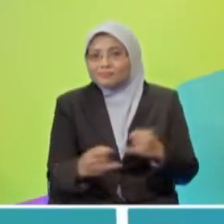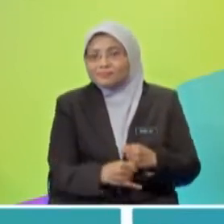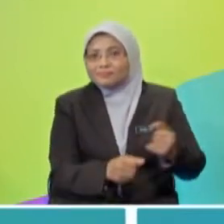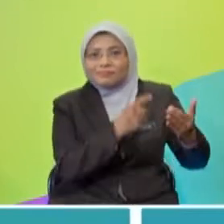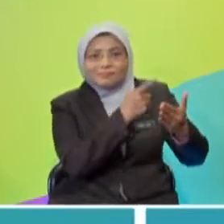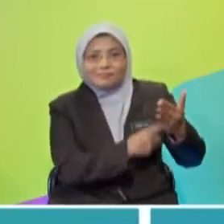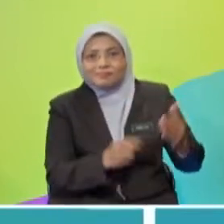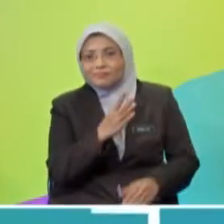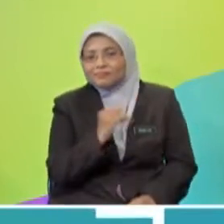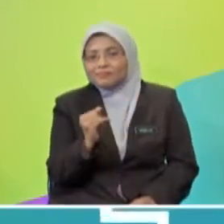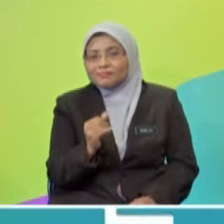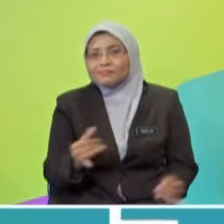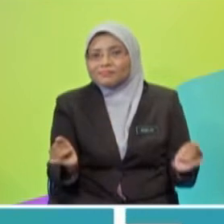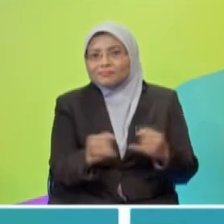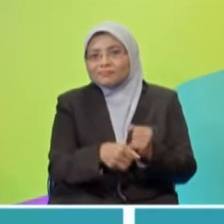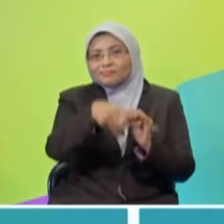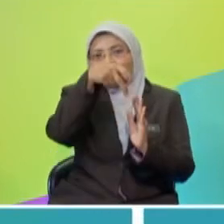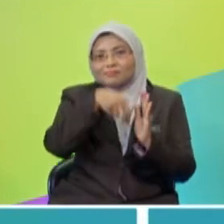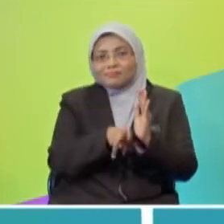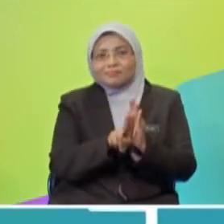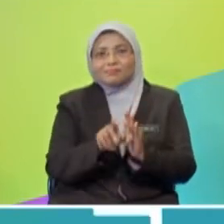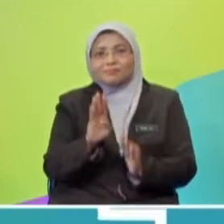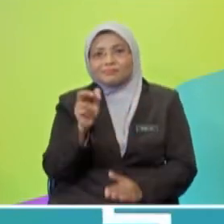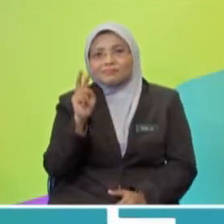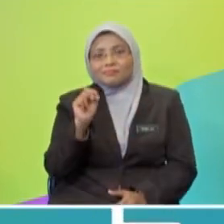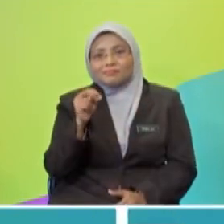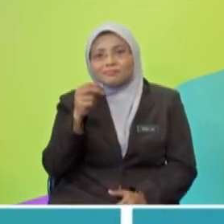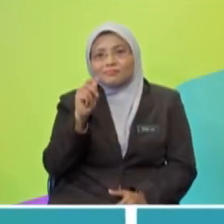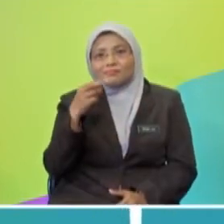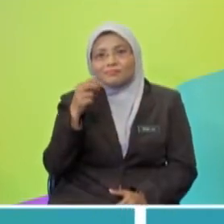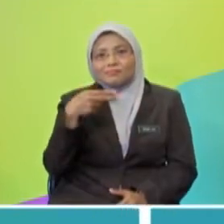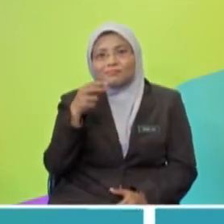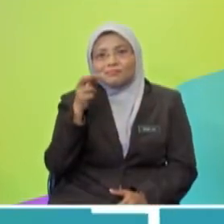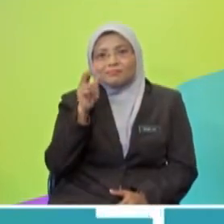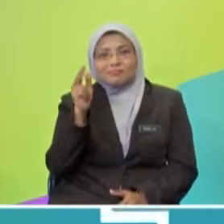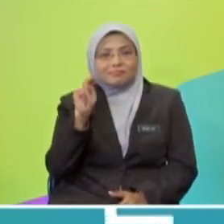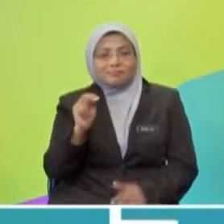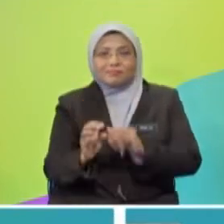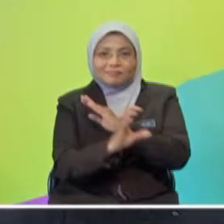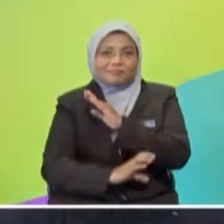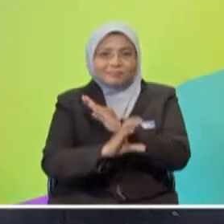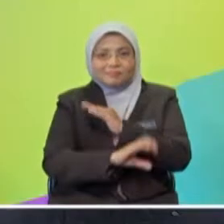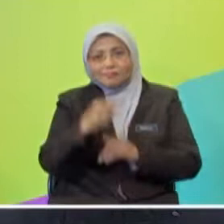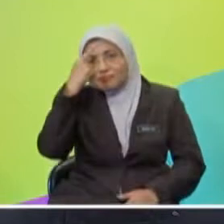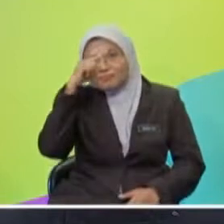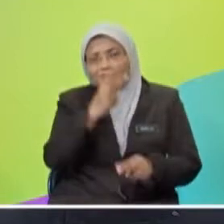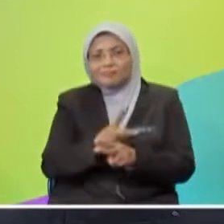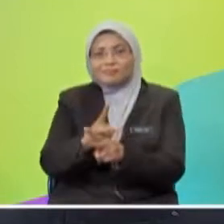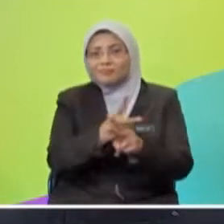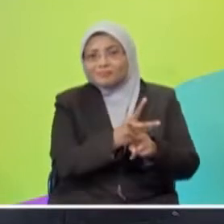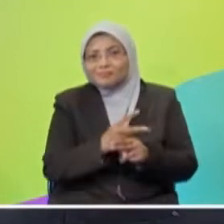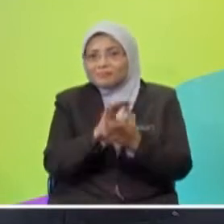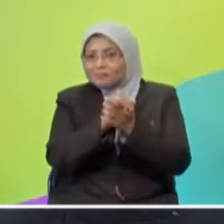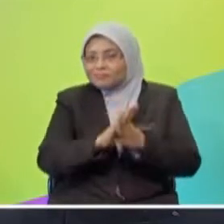dan jabatan perbendaharaan negara jabatan Tentrem boleh tahu lah untuk menjaga keselamatan negara